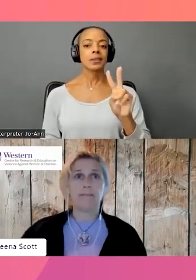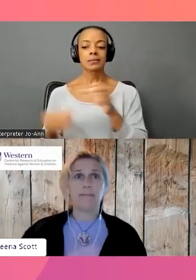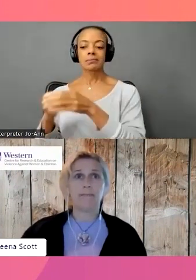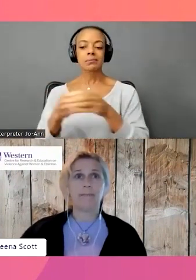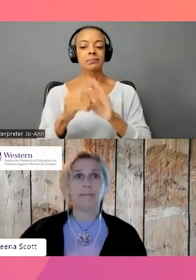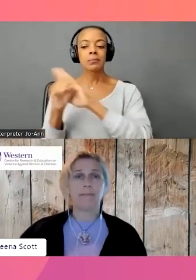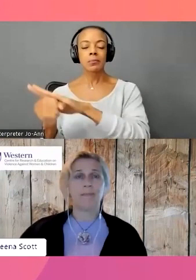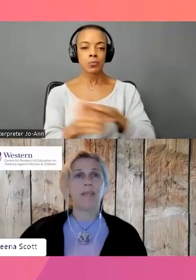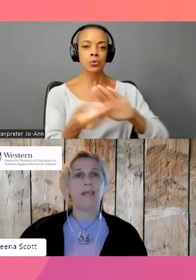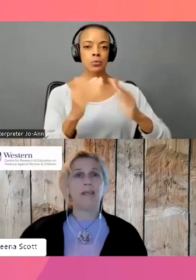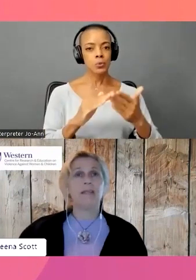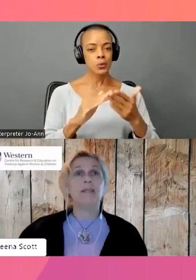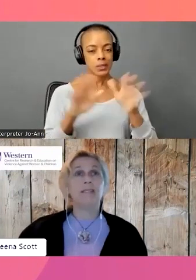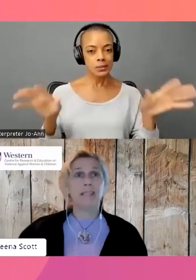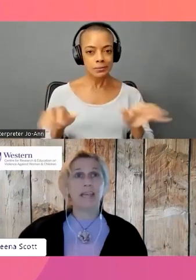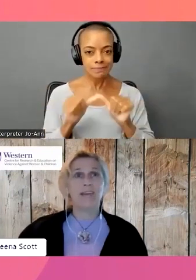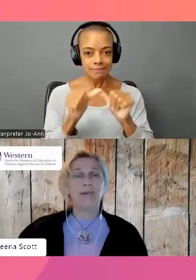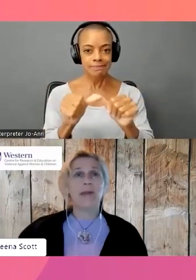genre au sein des communautés opprimées.